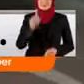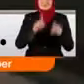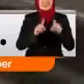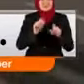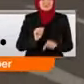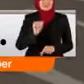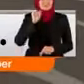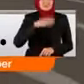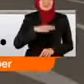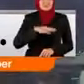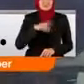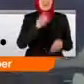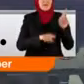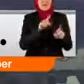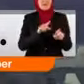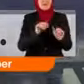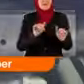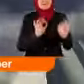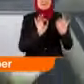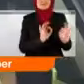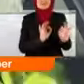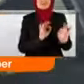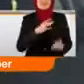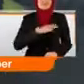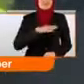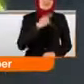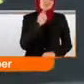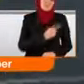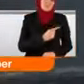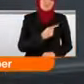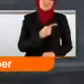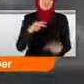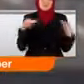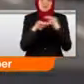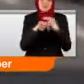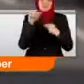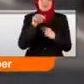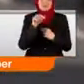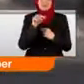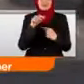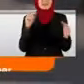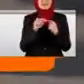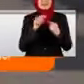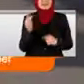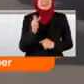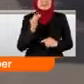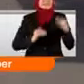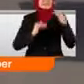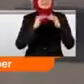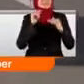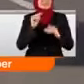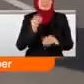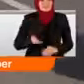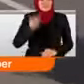dedi ki mi aynı kalmasından yana kullandı tercihini oto yollardaki trafik hız sınırının artacağını sinyalini İçişleri